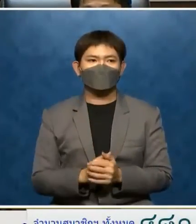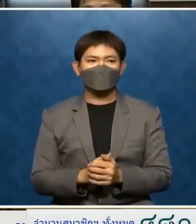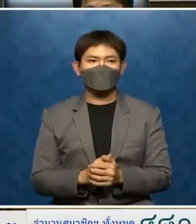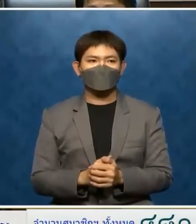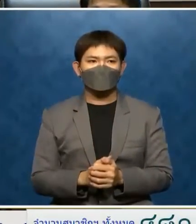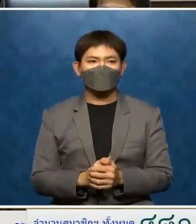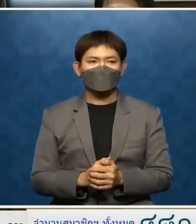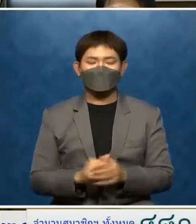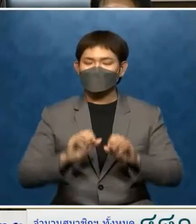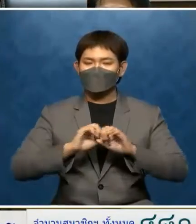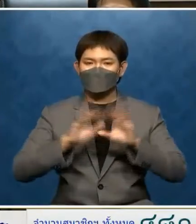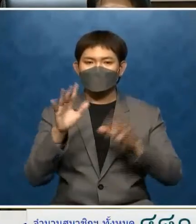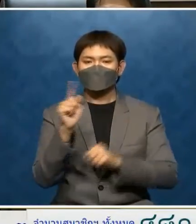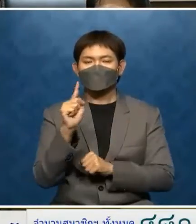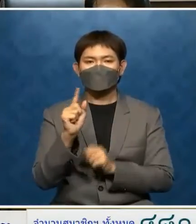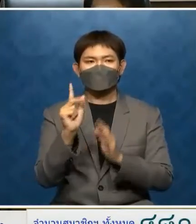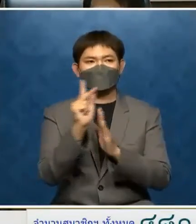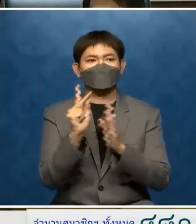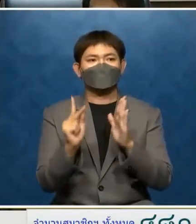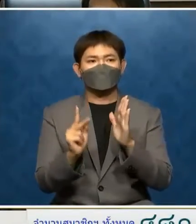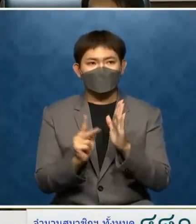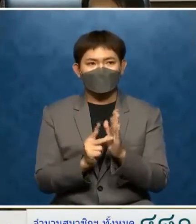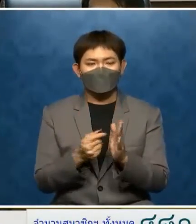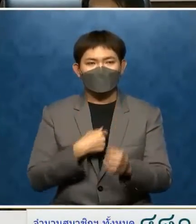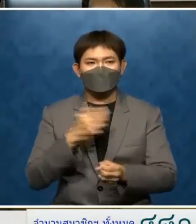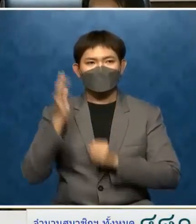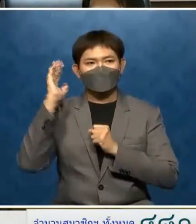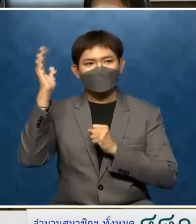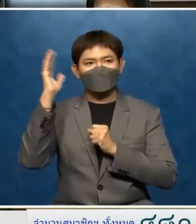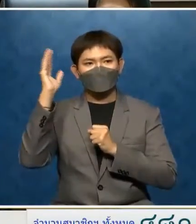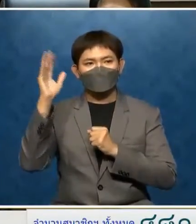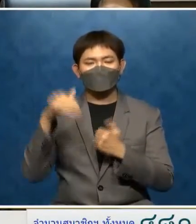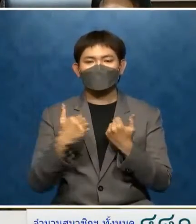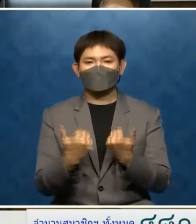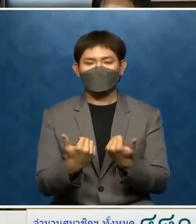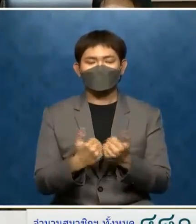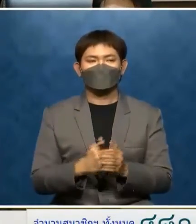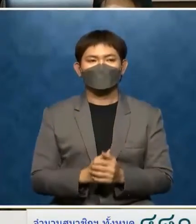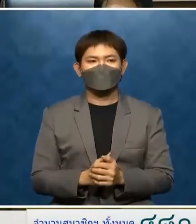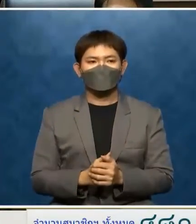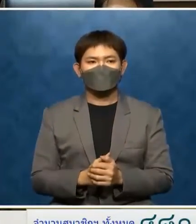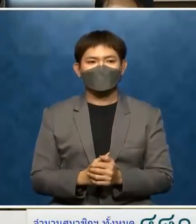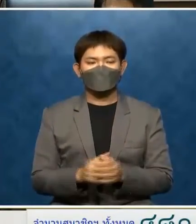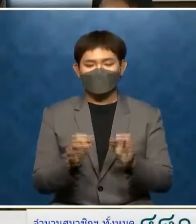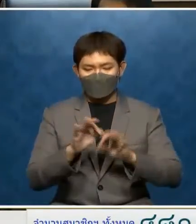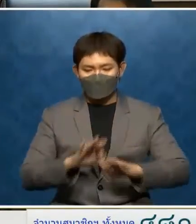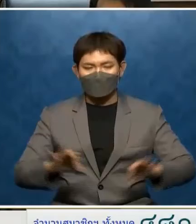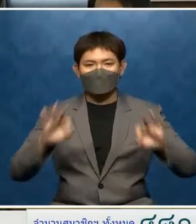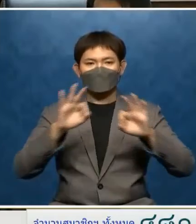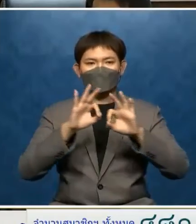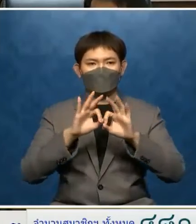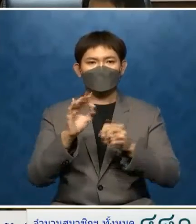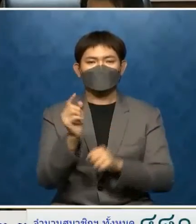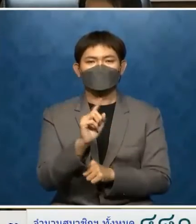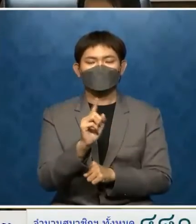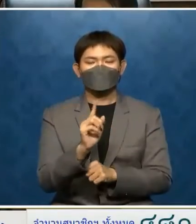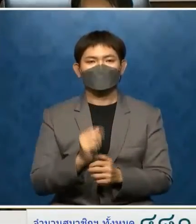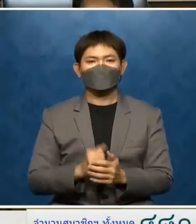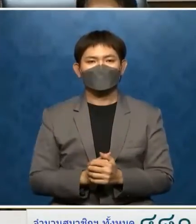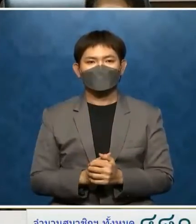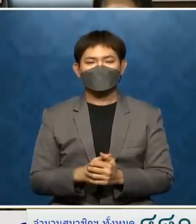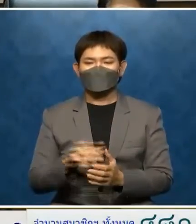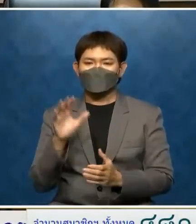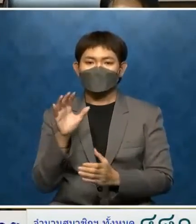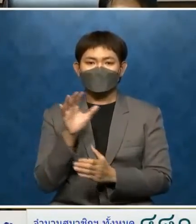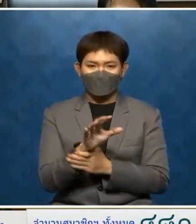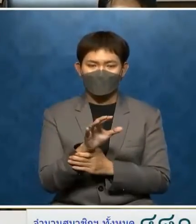Realคือกดหมายที่เรากำลงอนภิปรายกัอยู่ในขณะนี้และที่สำคัญไม่แพ้กัน นั่ก็คือการบ